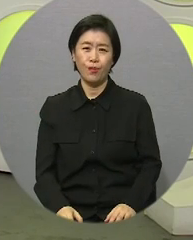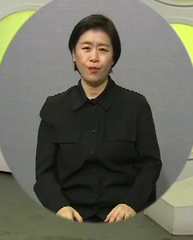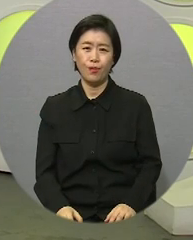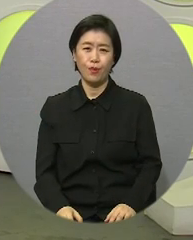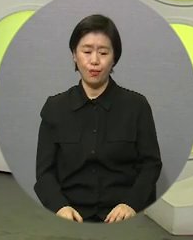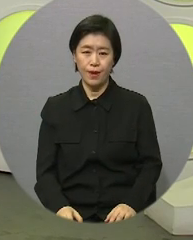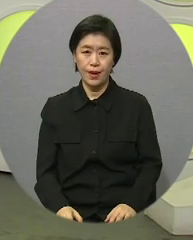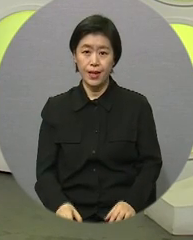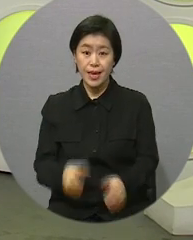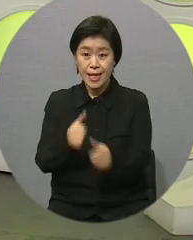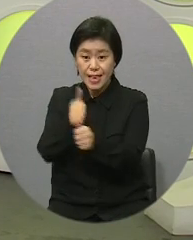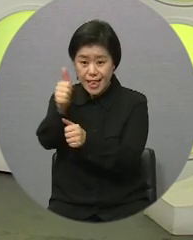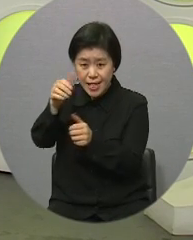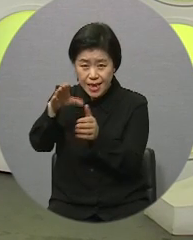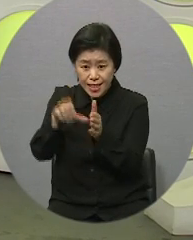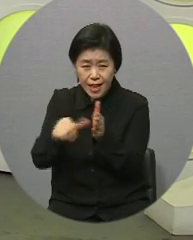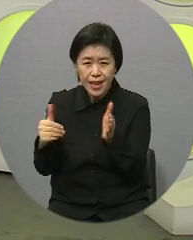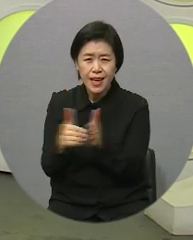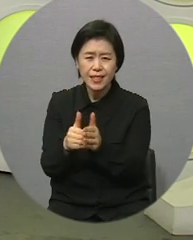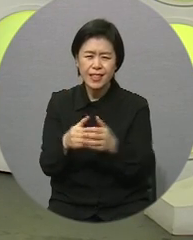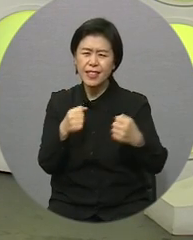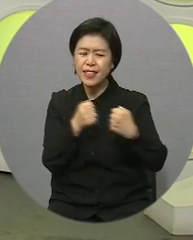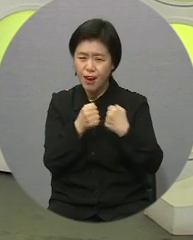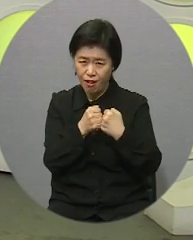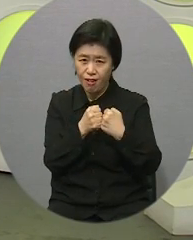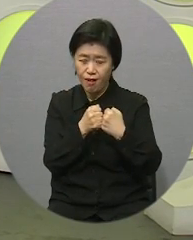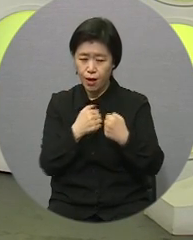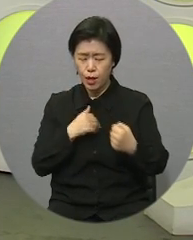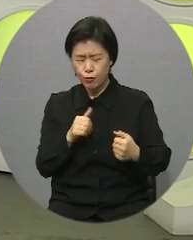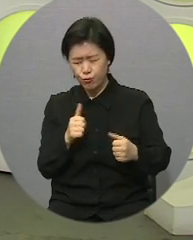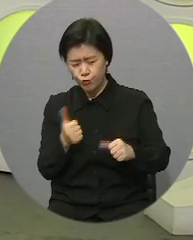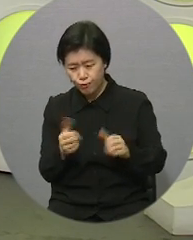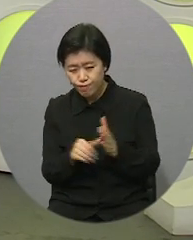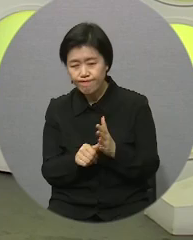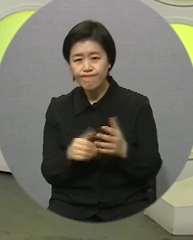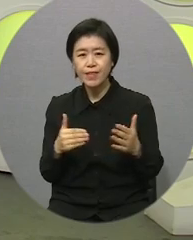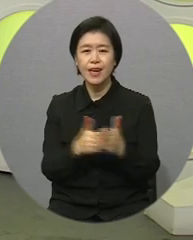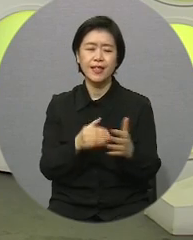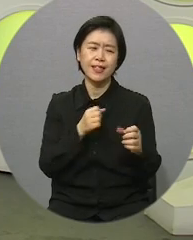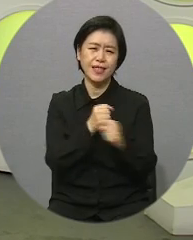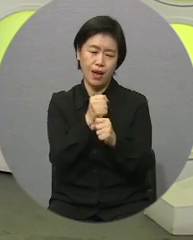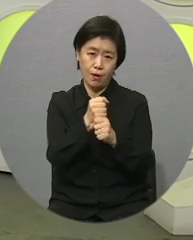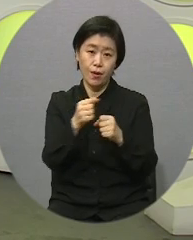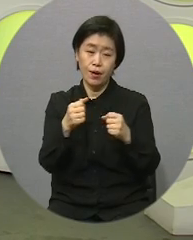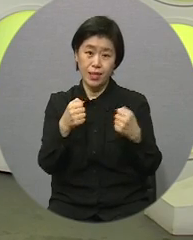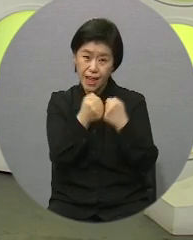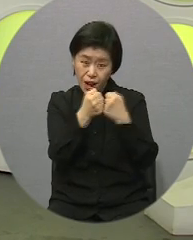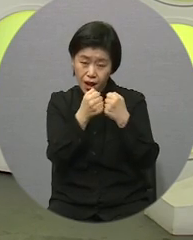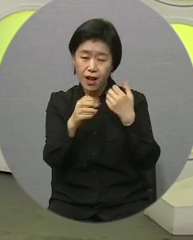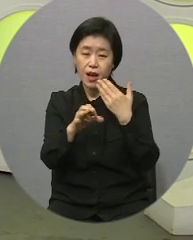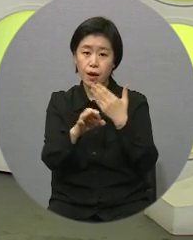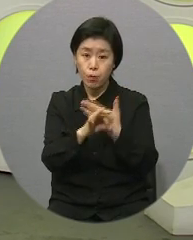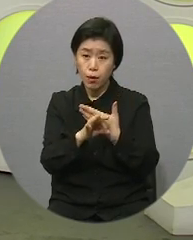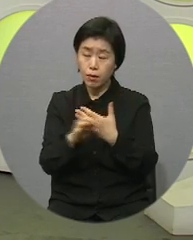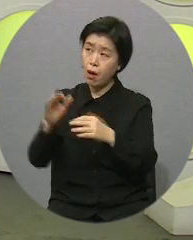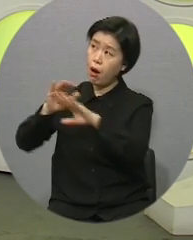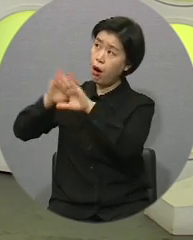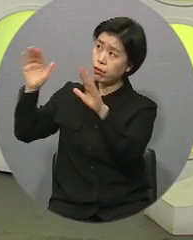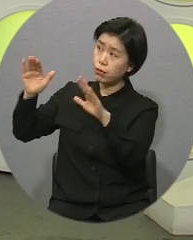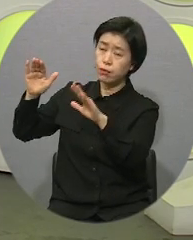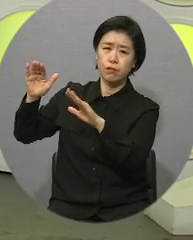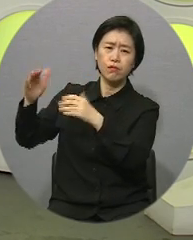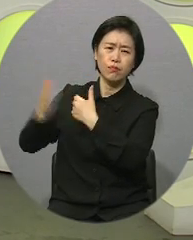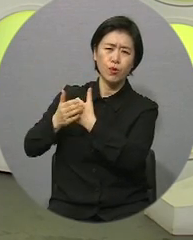때까지 싸우고 죽을 때까지 싸워야 돼 그러면 하늘도 도와줘요네 그러니까 아 이게